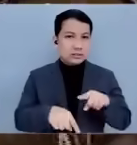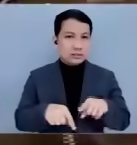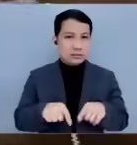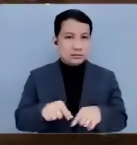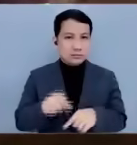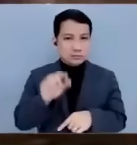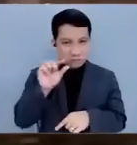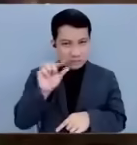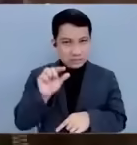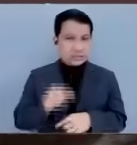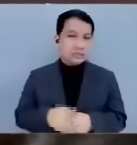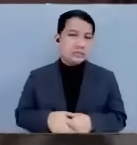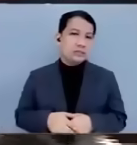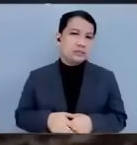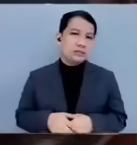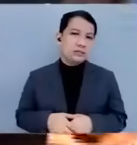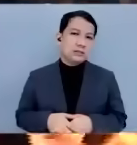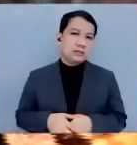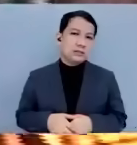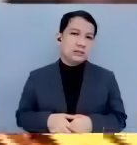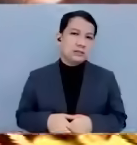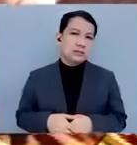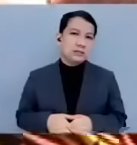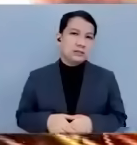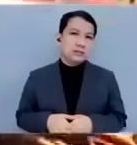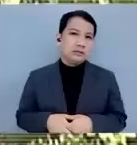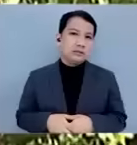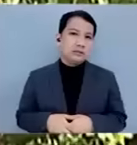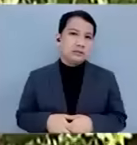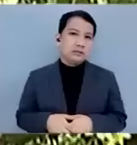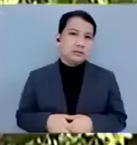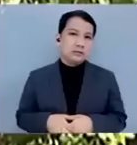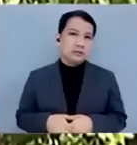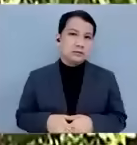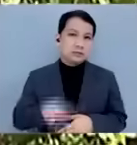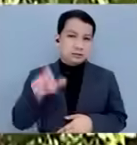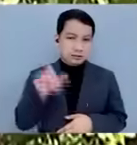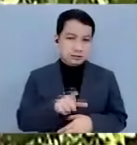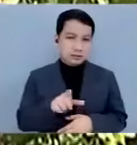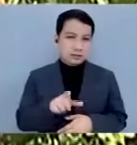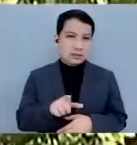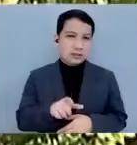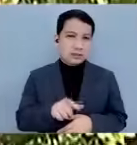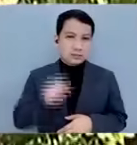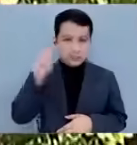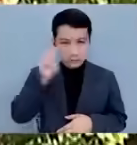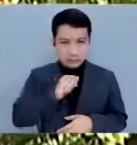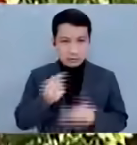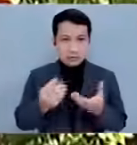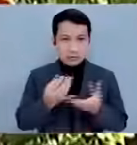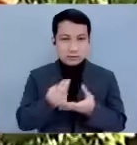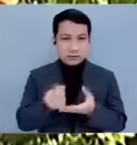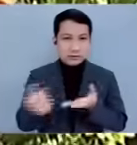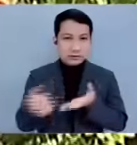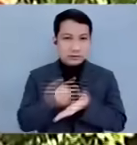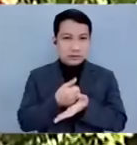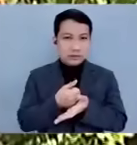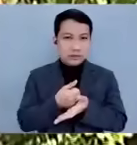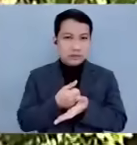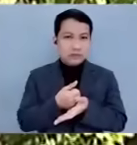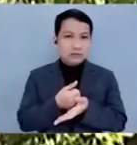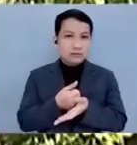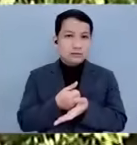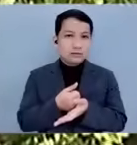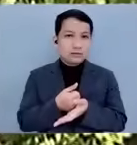Okay. So paano yan, sir? Hindi, lugi. Tis-tis na lang sa kahit kaunti lang malang kwan para lang kung